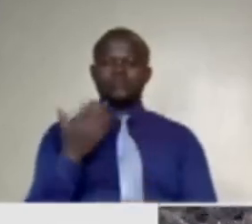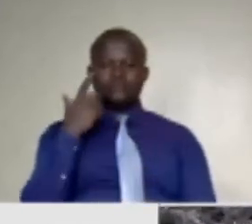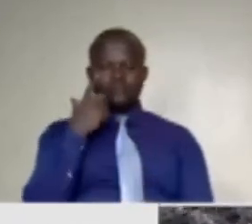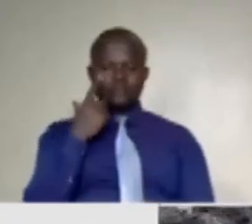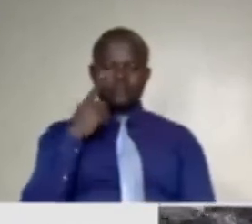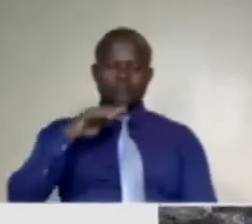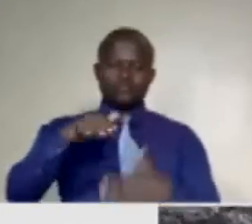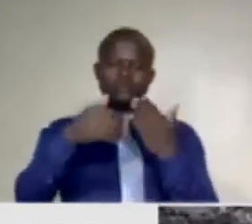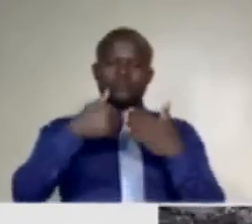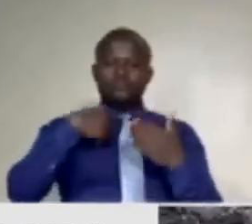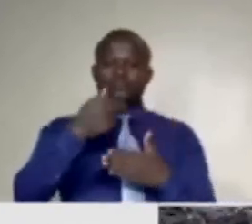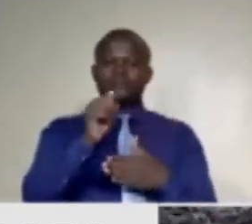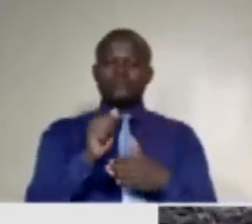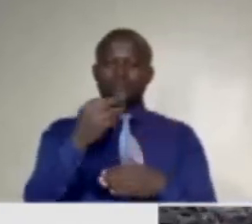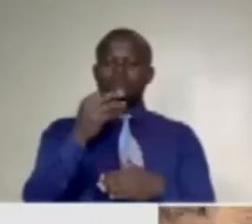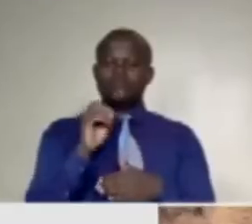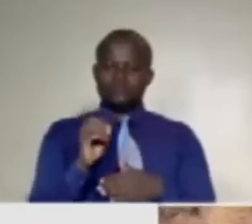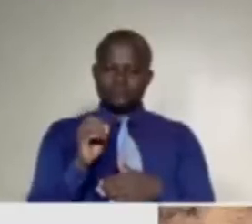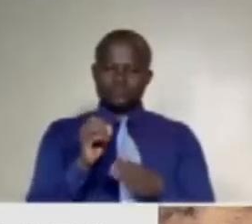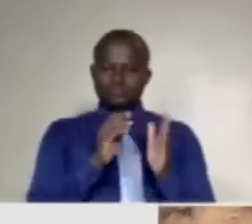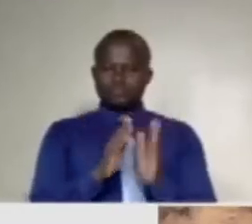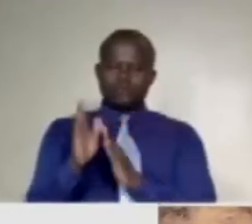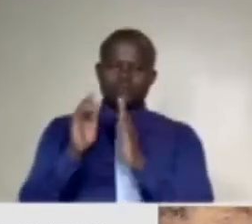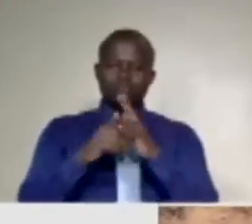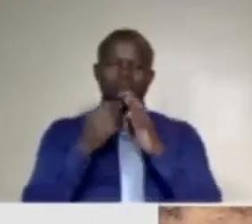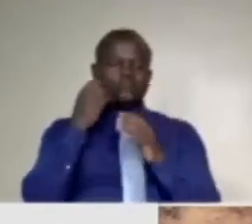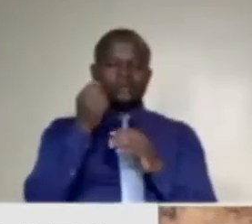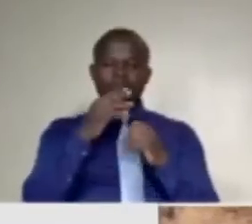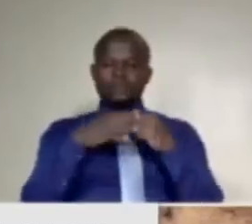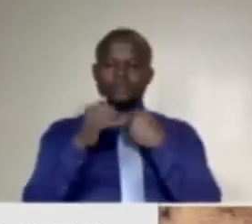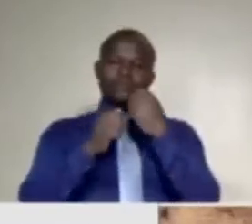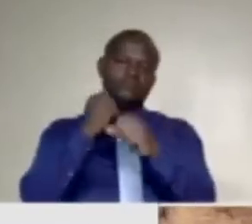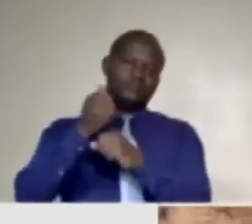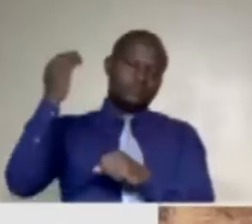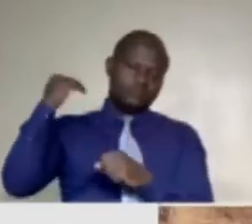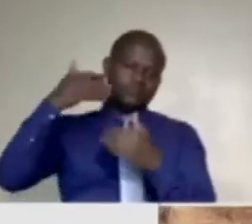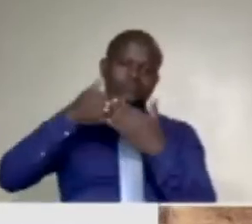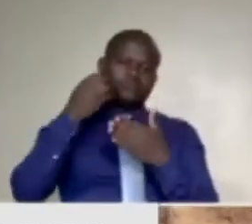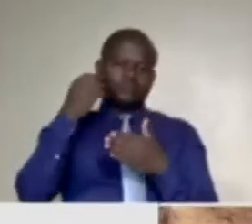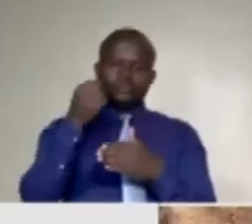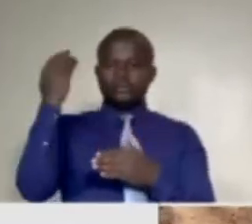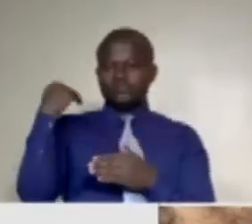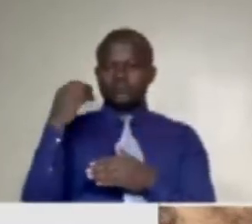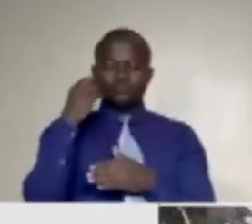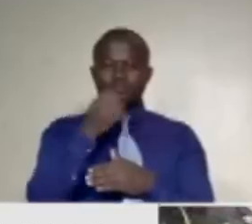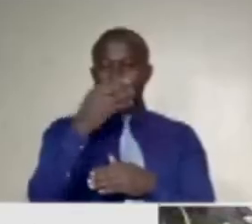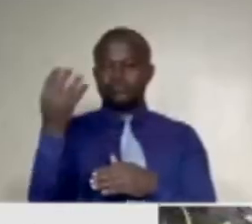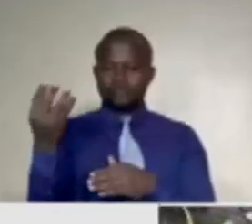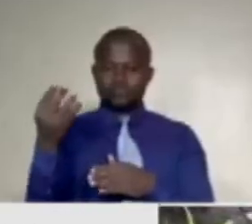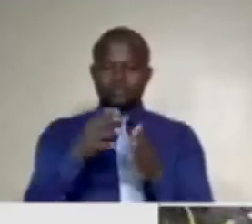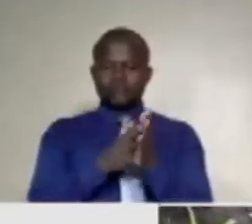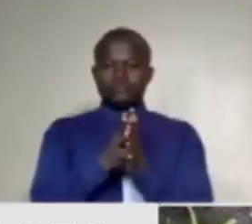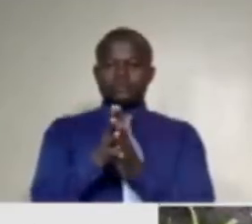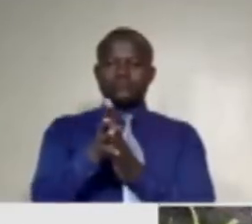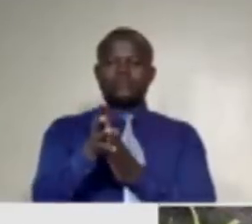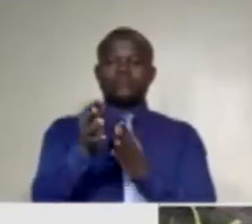Kibaza gifite ubuso bwa hegitari 30 cyatunganyijwe guhera mu kwezi kwa 9 umwaka ushize kugeza mu kwezi gushize kwa 4 gitwara ingengo